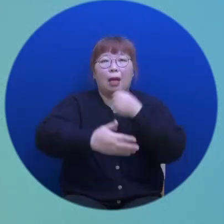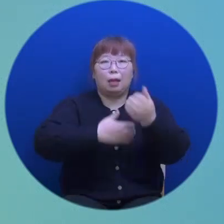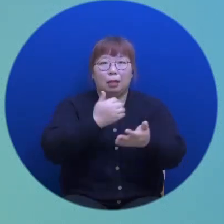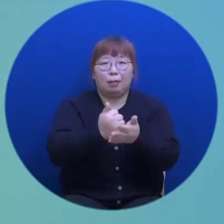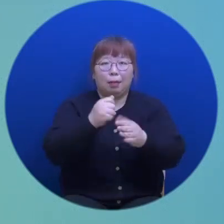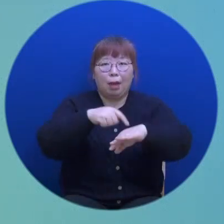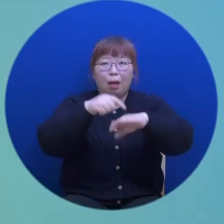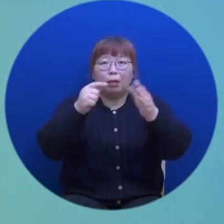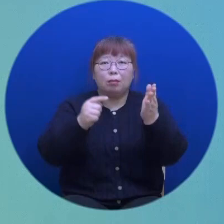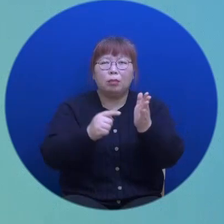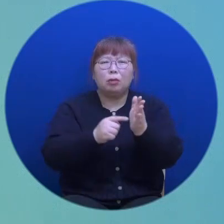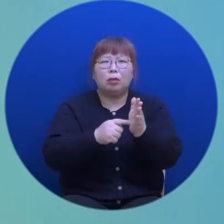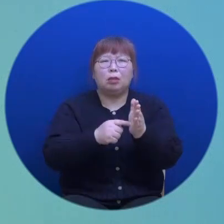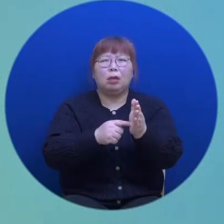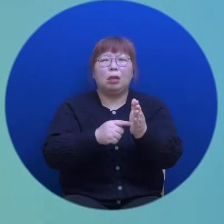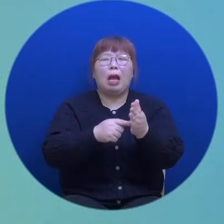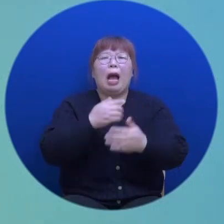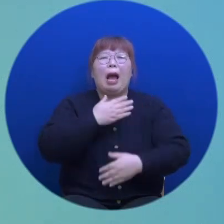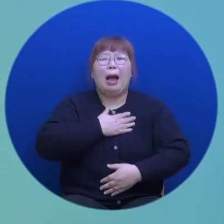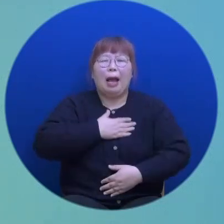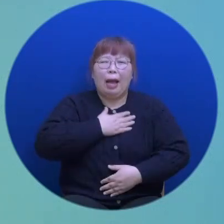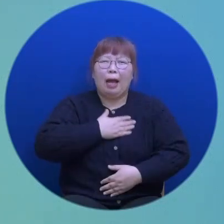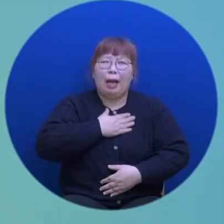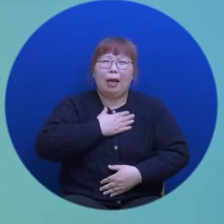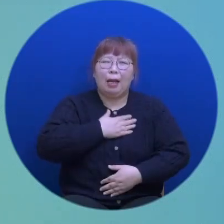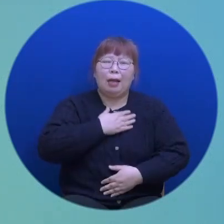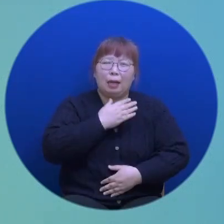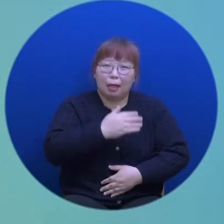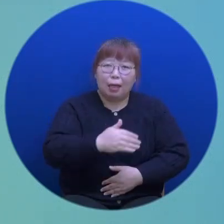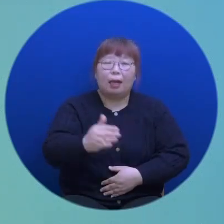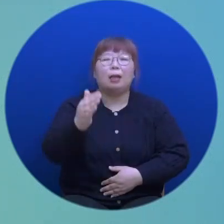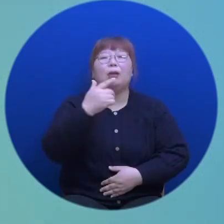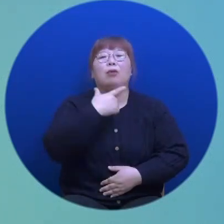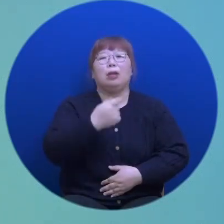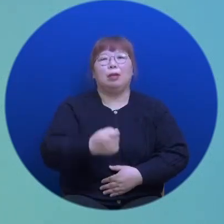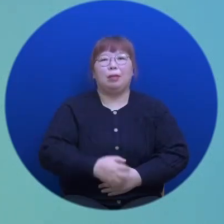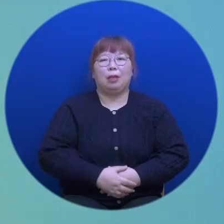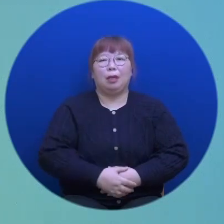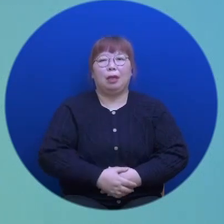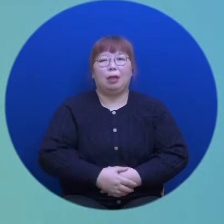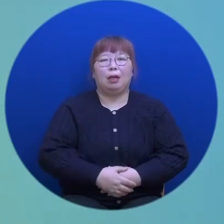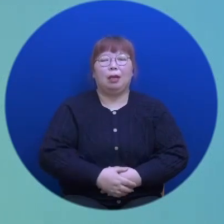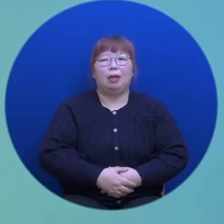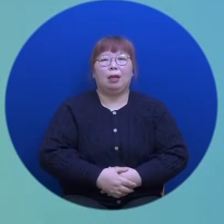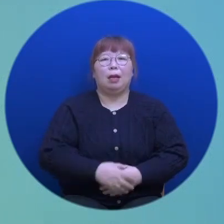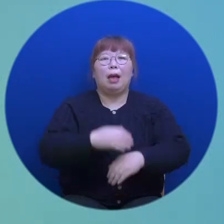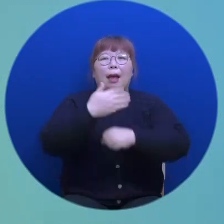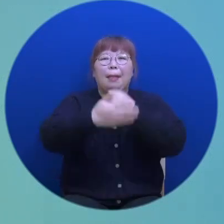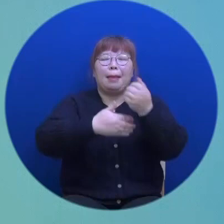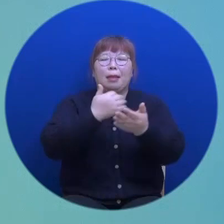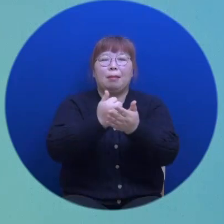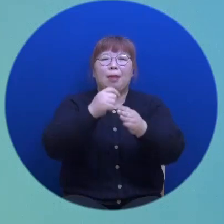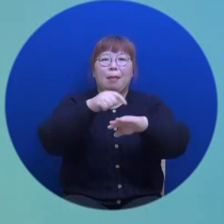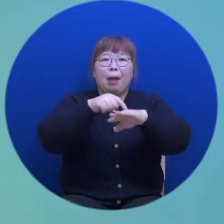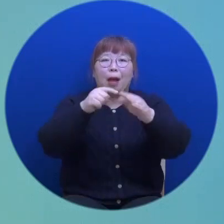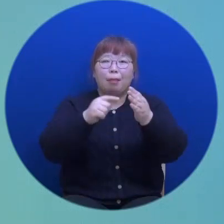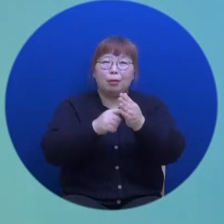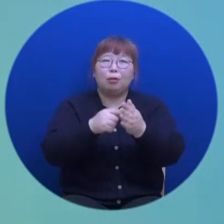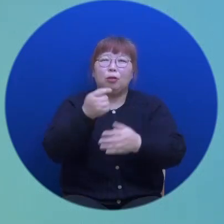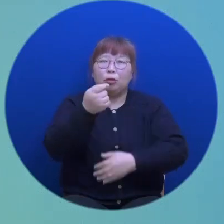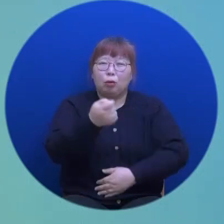마음을 알아가기를 원하시는 거예요. 그 하나님의 마음을 조금씩